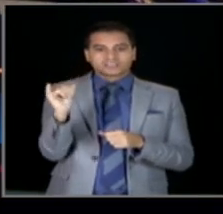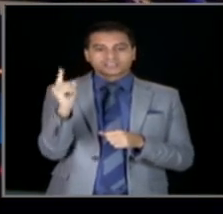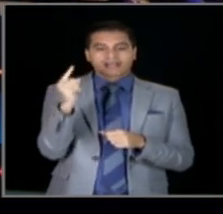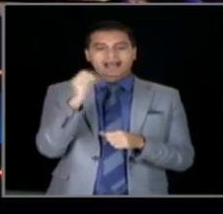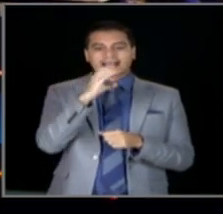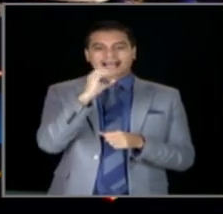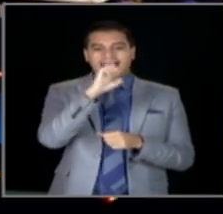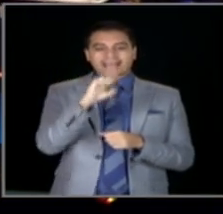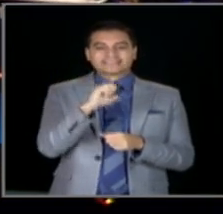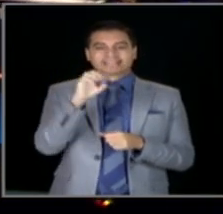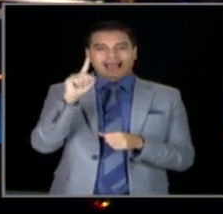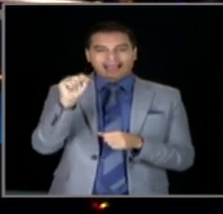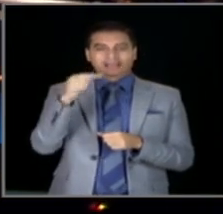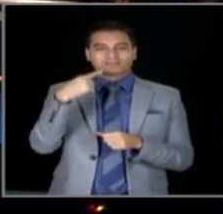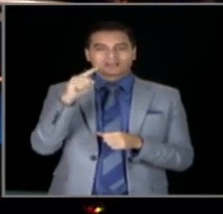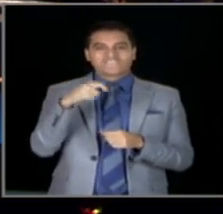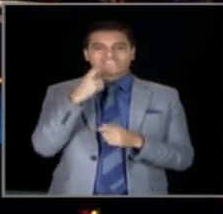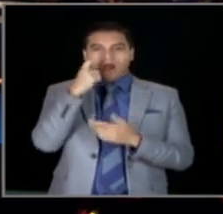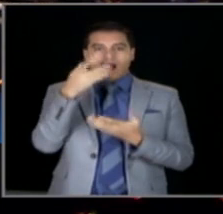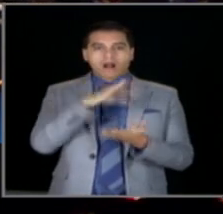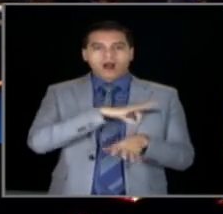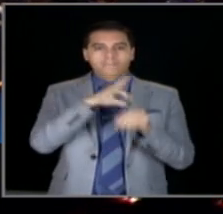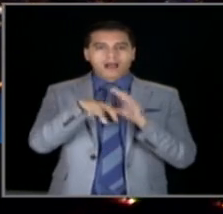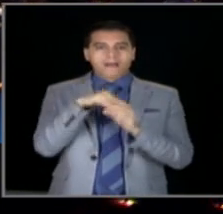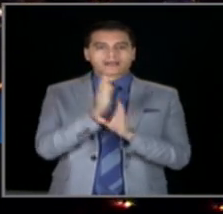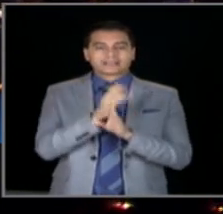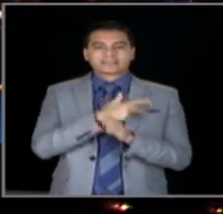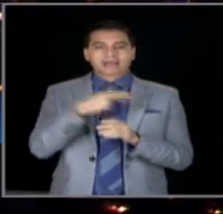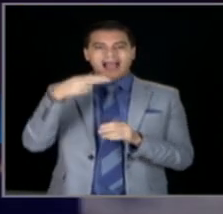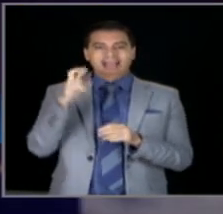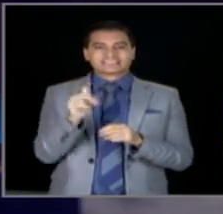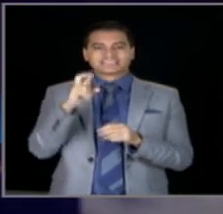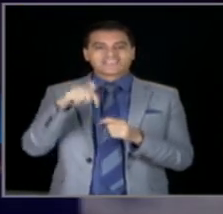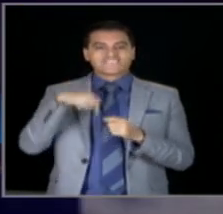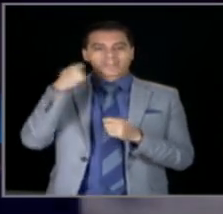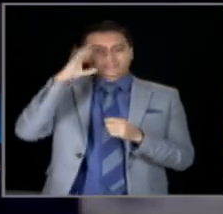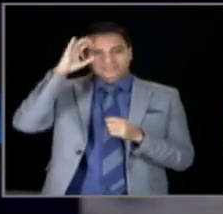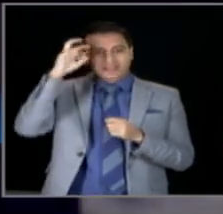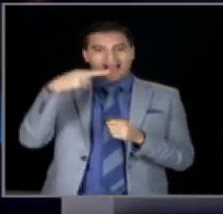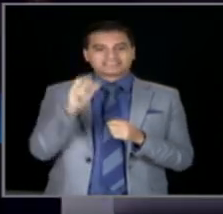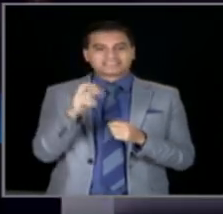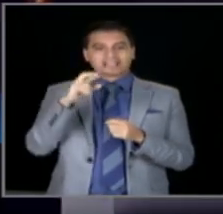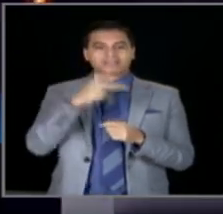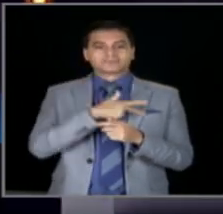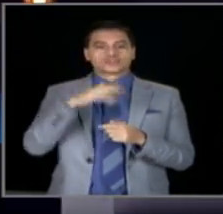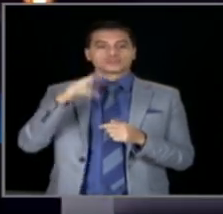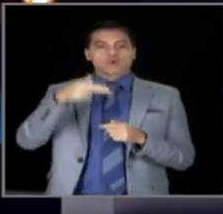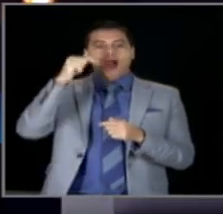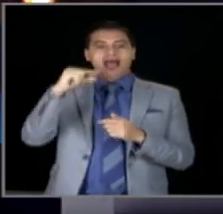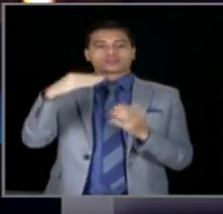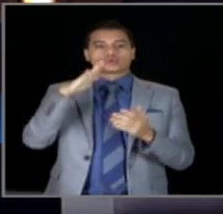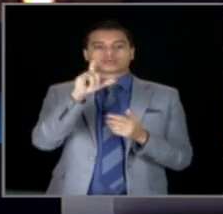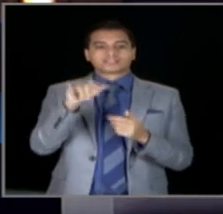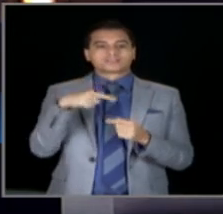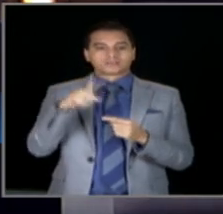من هي الفنانة الراحلة التي قامت بدور عزيزة في فيلم السفيرة عزيزة؟ سعاد حسني. صح. في أي دولة آسيوية